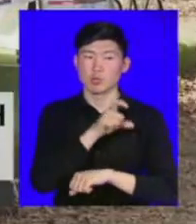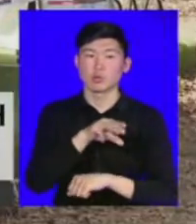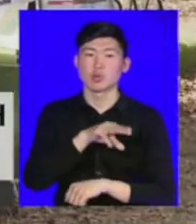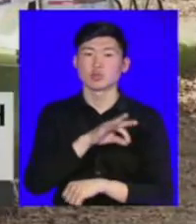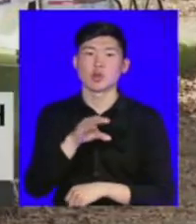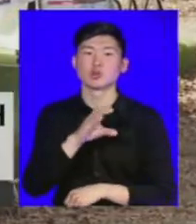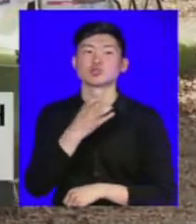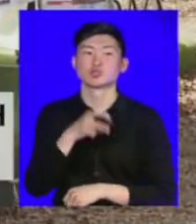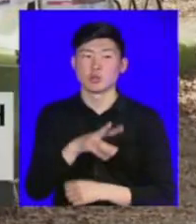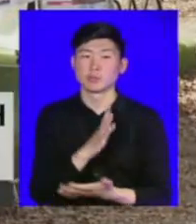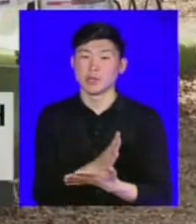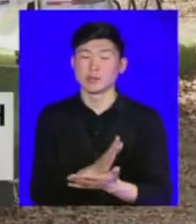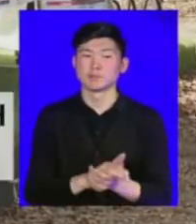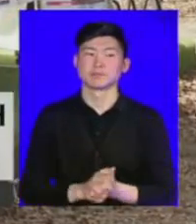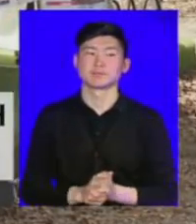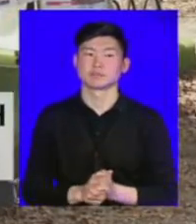байгаа.